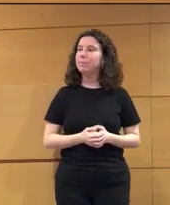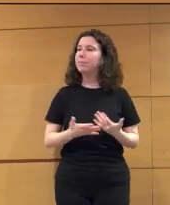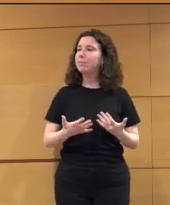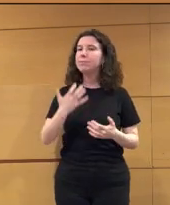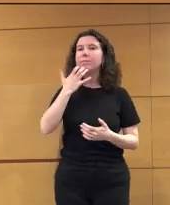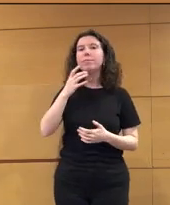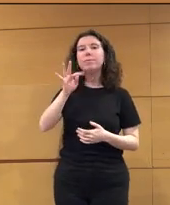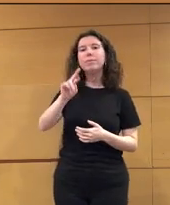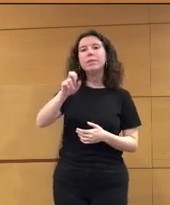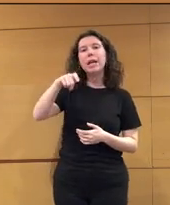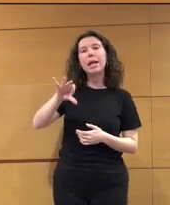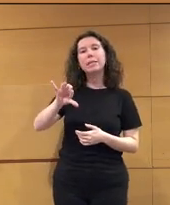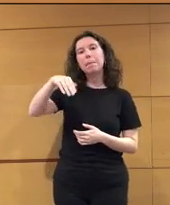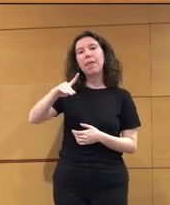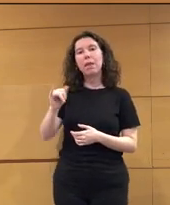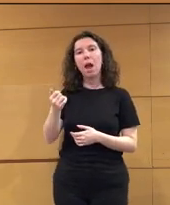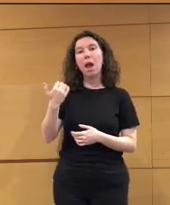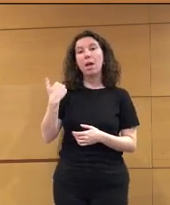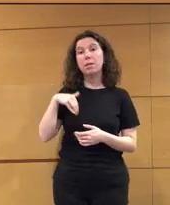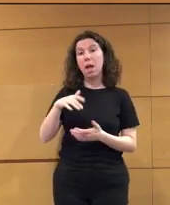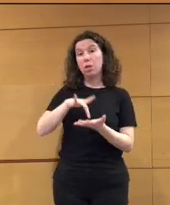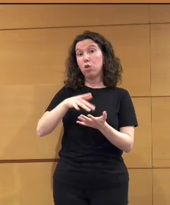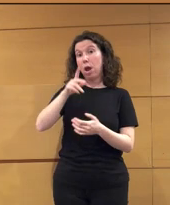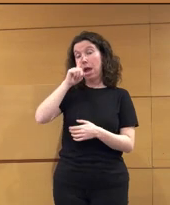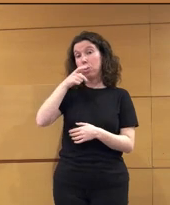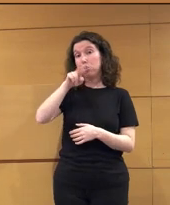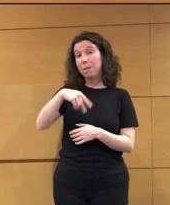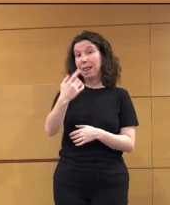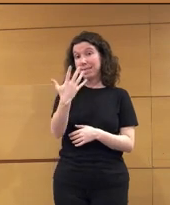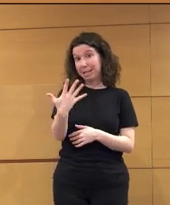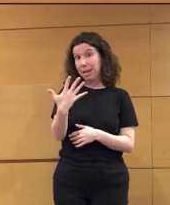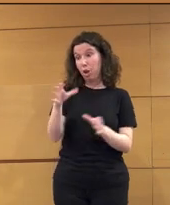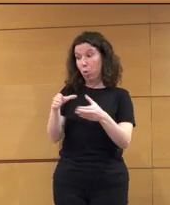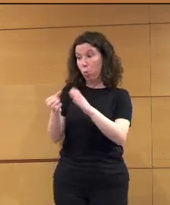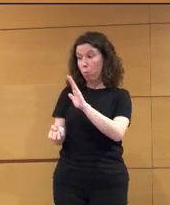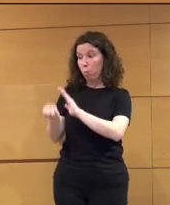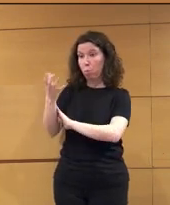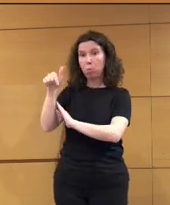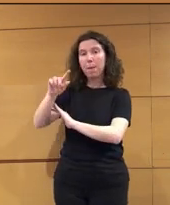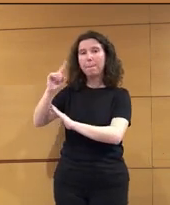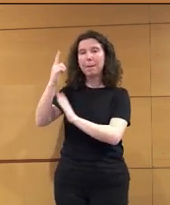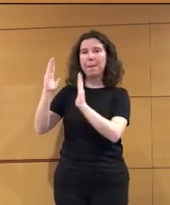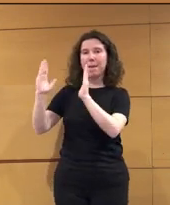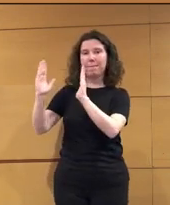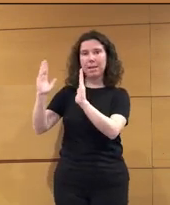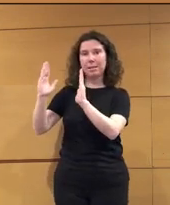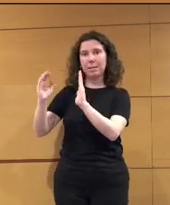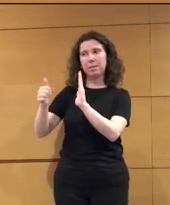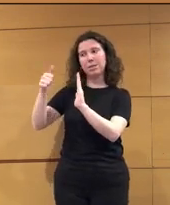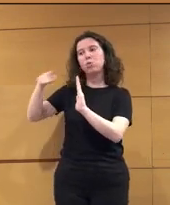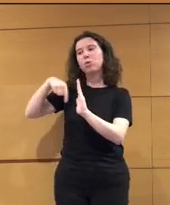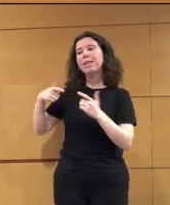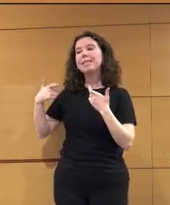Transmedia portem des del 2005, es va crear. Llavors vam passar una primera fase més som del departament de